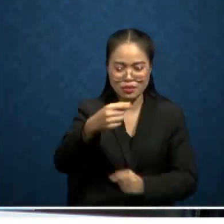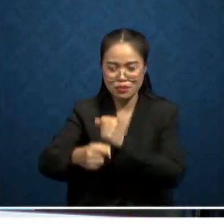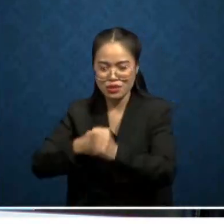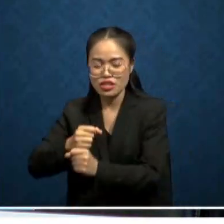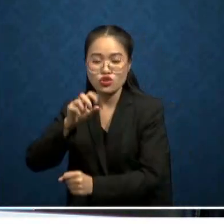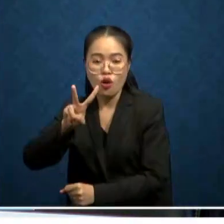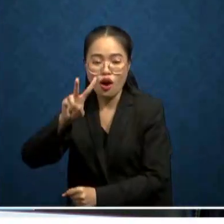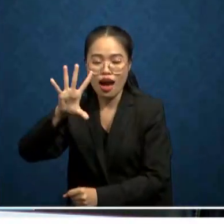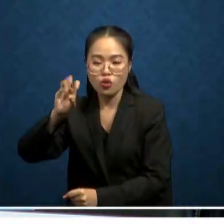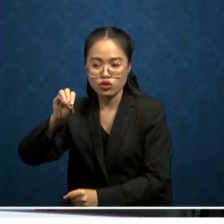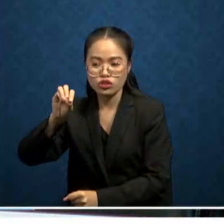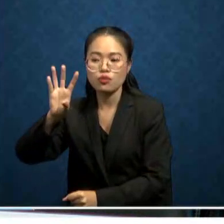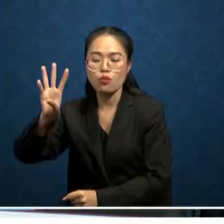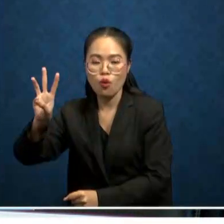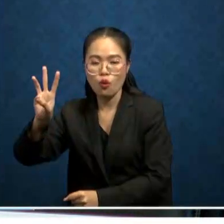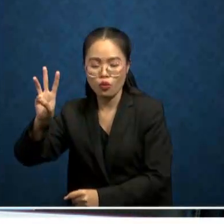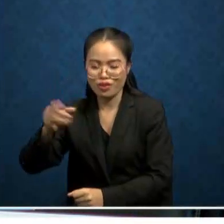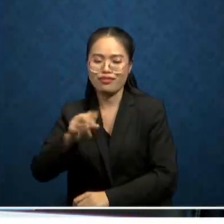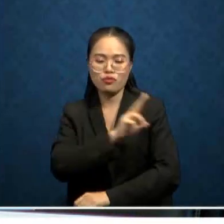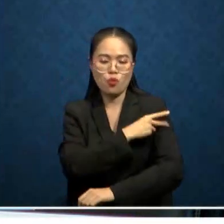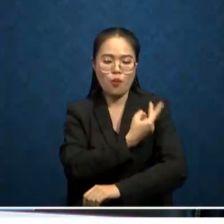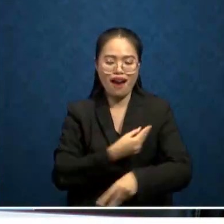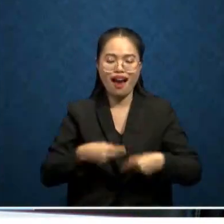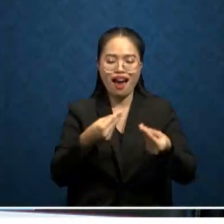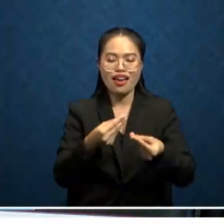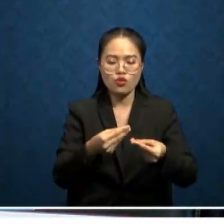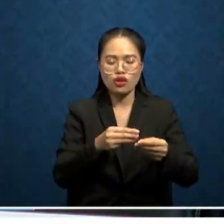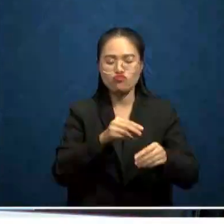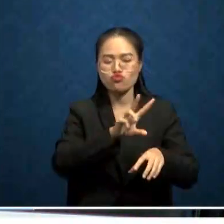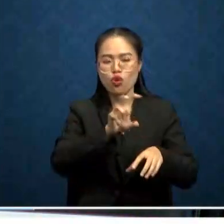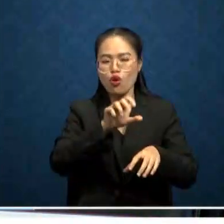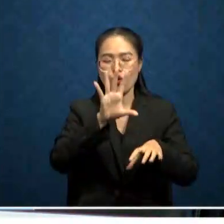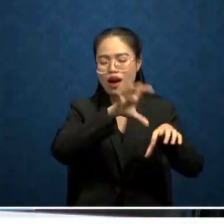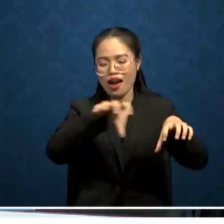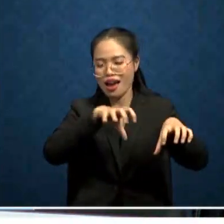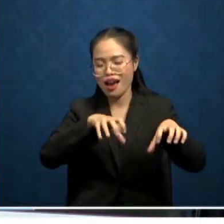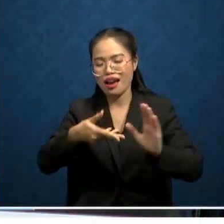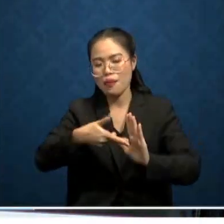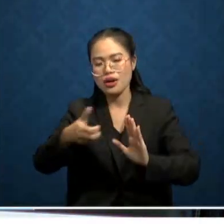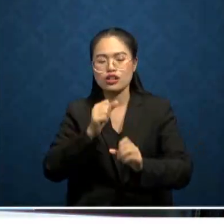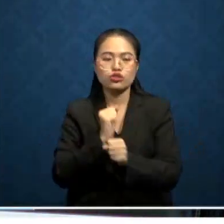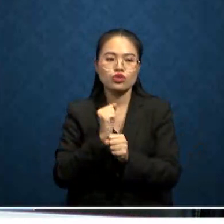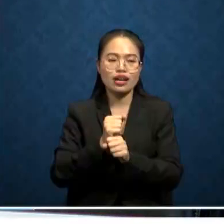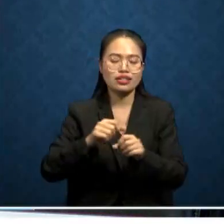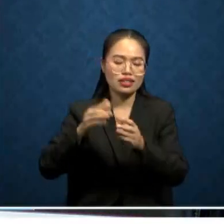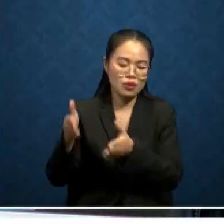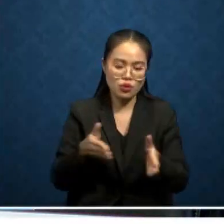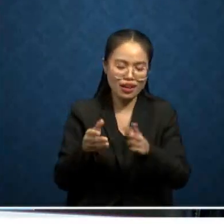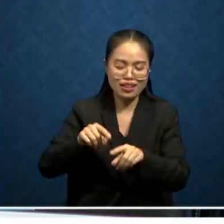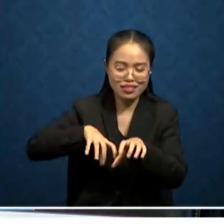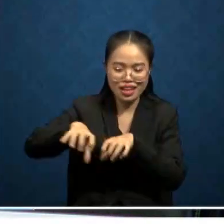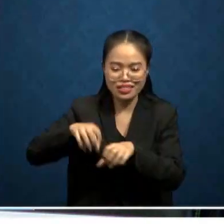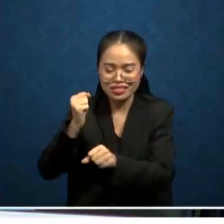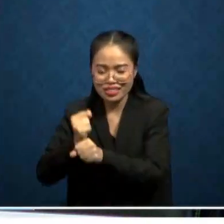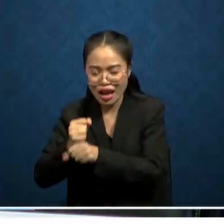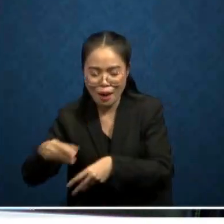แล้ว 261โรงพยาบาลนะครับเป็นเงิน 1,460ล้านซึ่งในการเบิกจ่ายก็เป็นเรื่องของการปรับปรุงกระบวนการจัดซื้อจัดจ้างนะครับให้